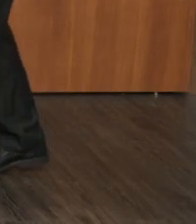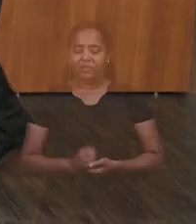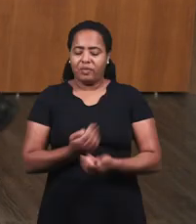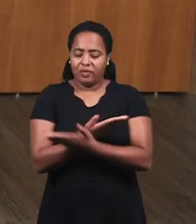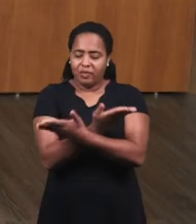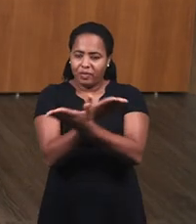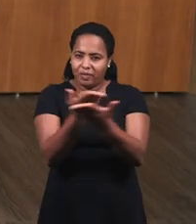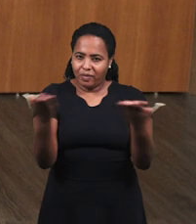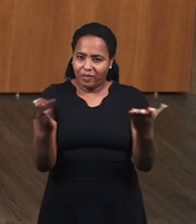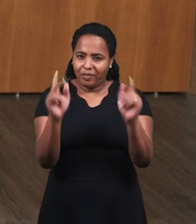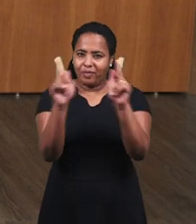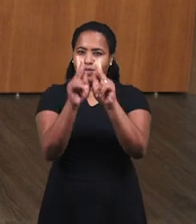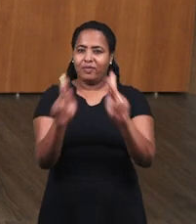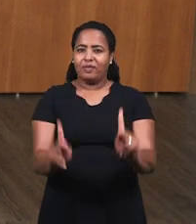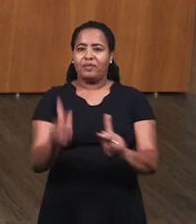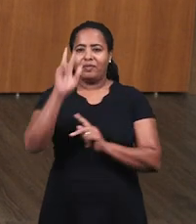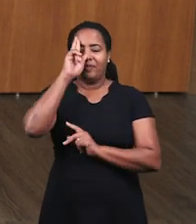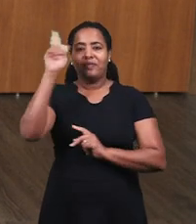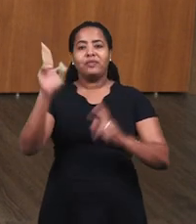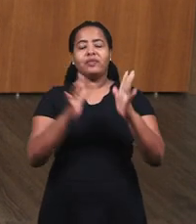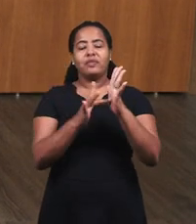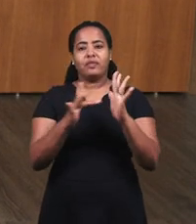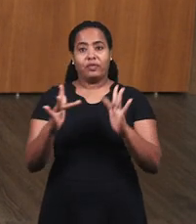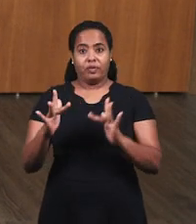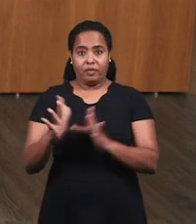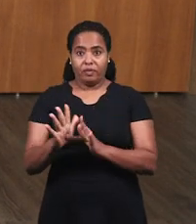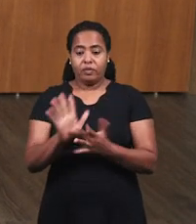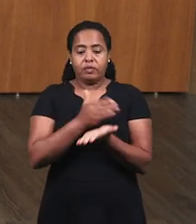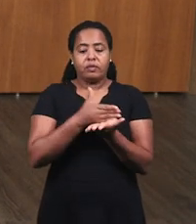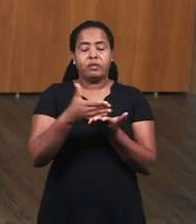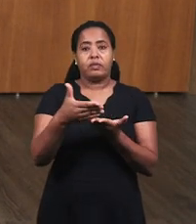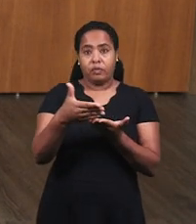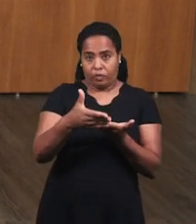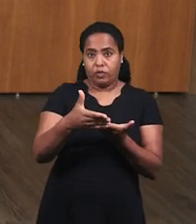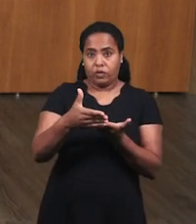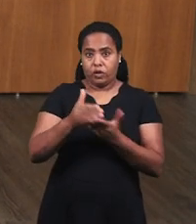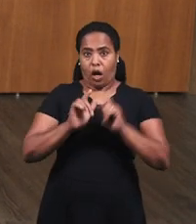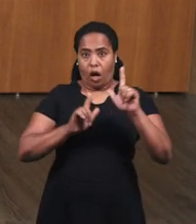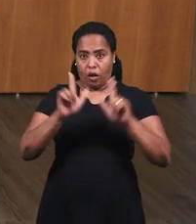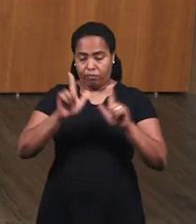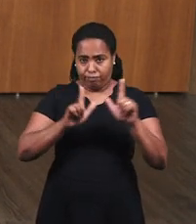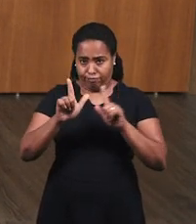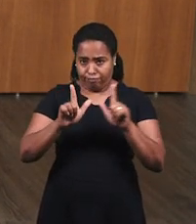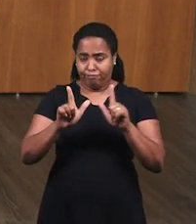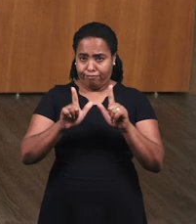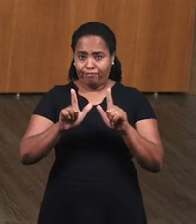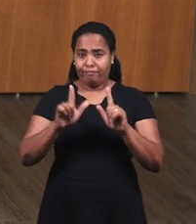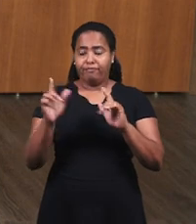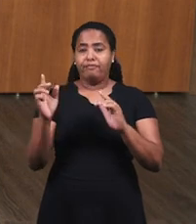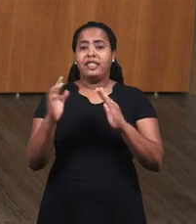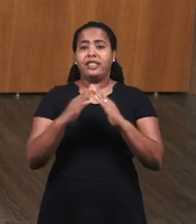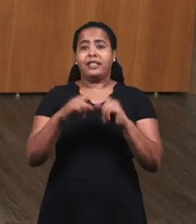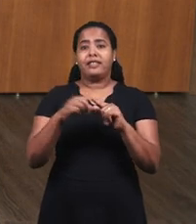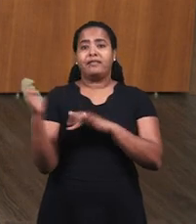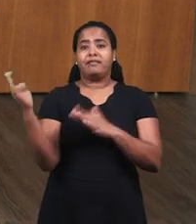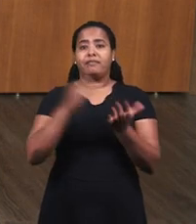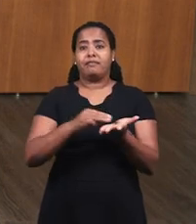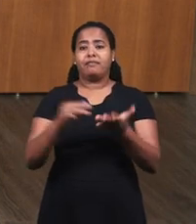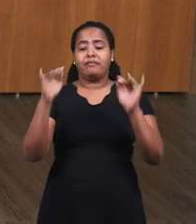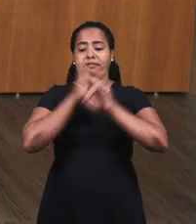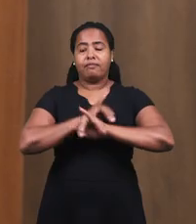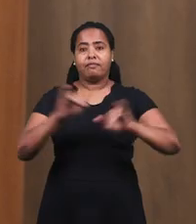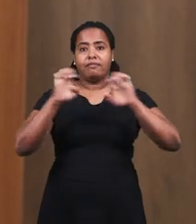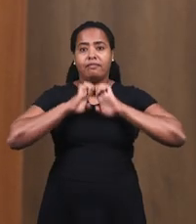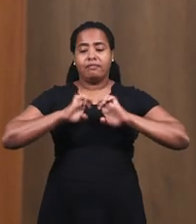Я приветствую всех миром Господа Иисуса. Мы начинаем программу Христианской Церкви Маранафа, провозглашая